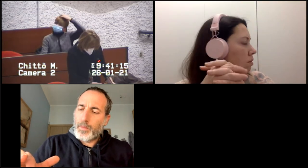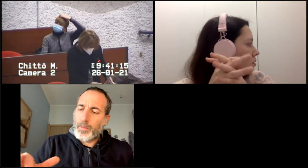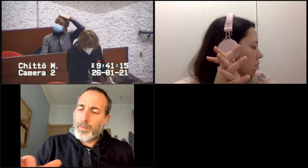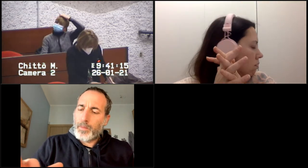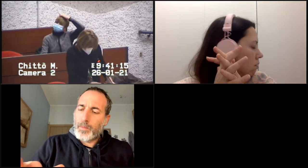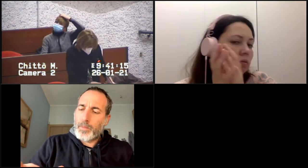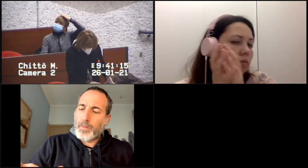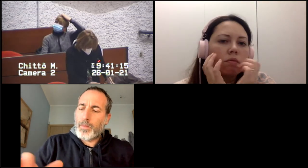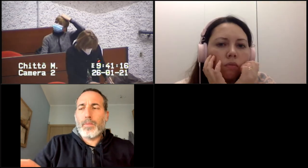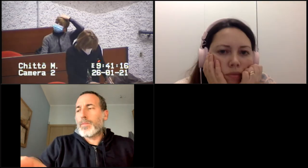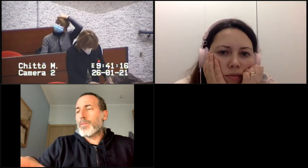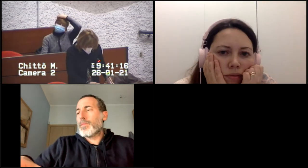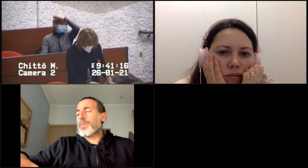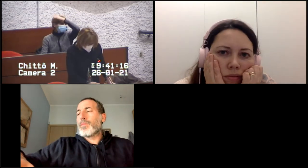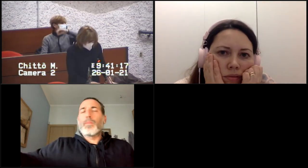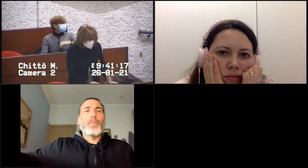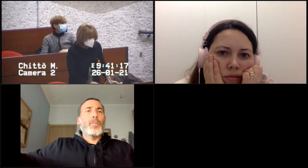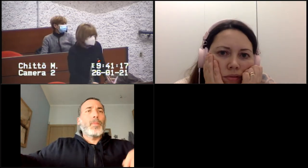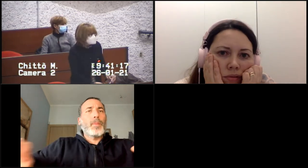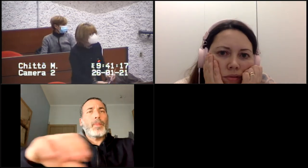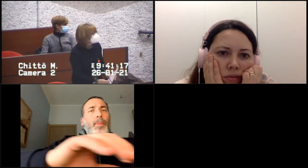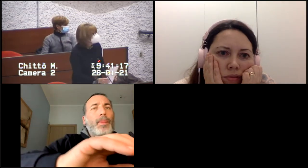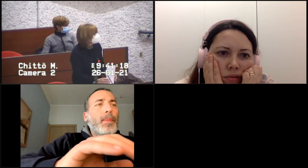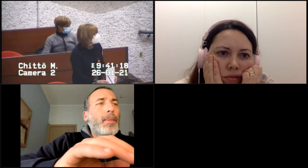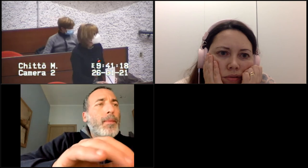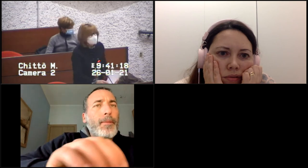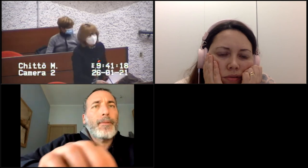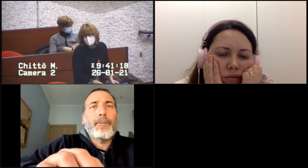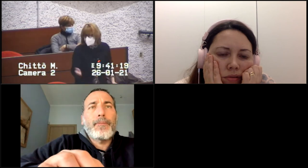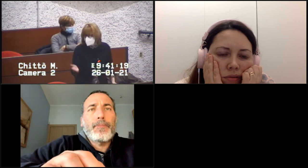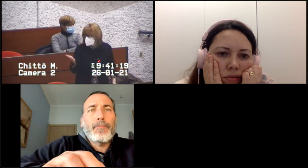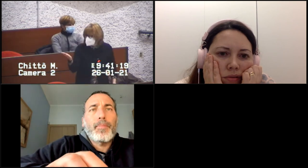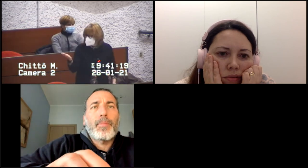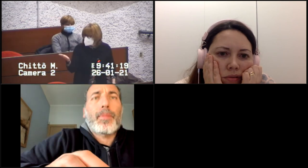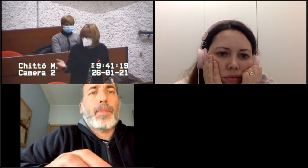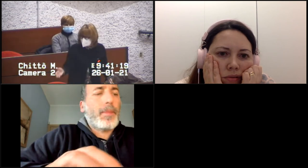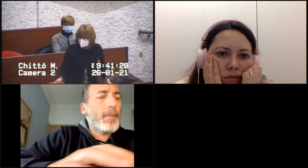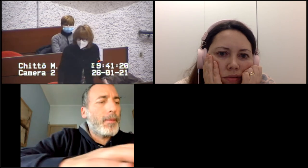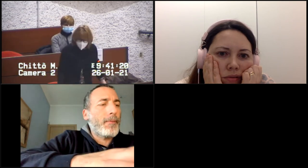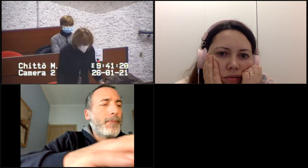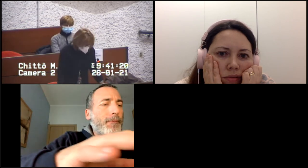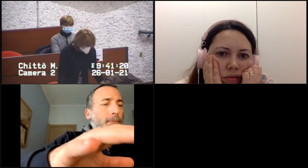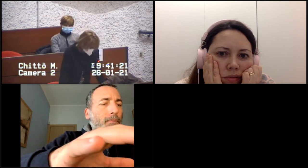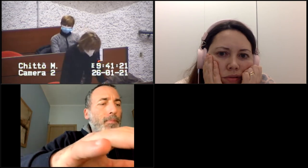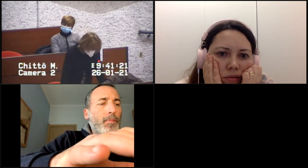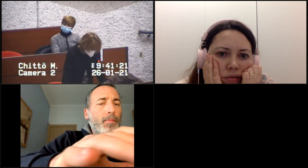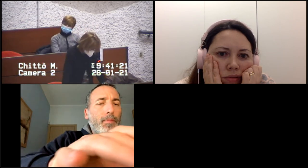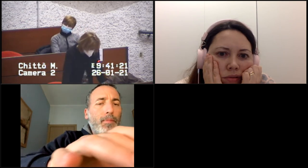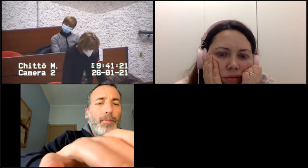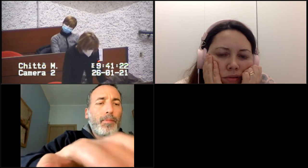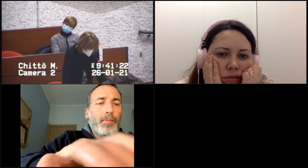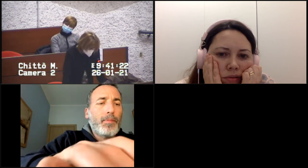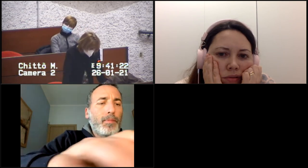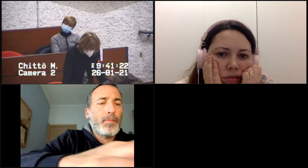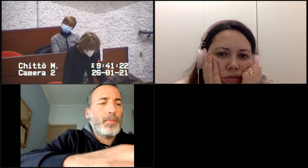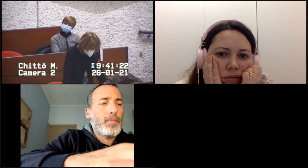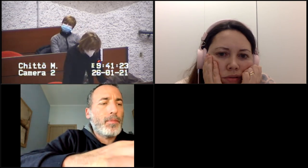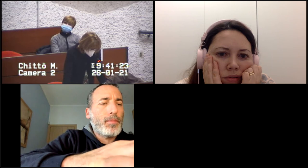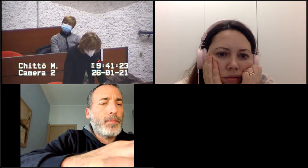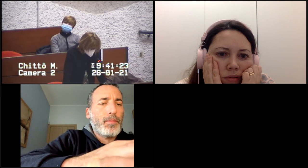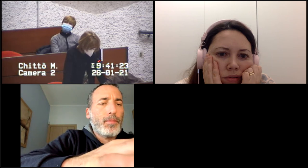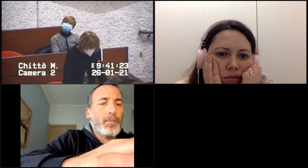dichiariamo a gran voce. Questa delibera peraltro recepisce anche, dire, l'abbiamo evidenziato